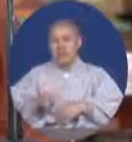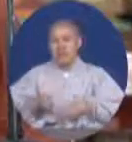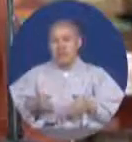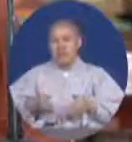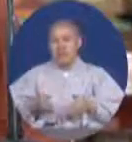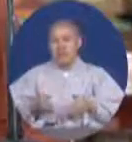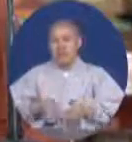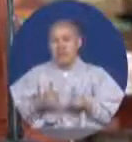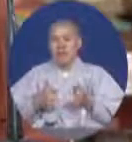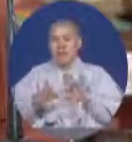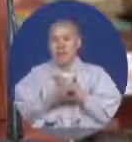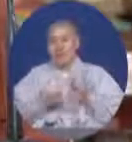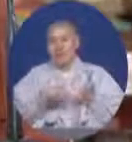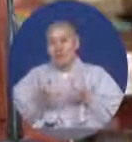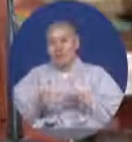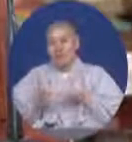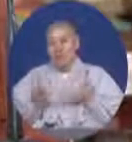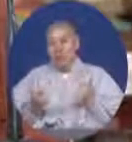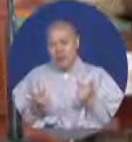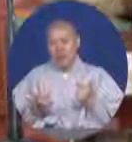안 죽는데